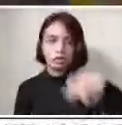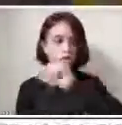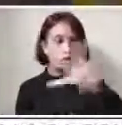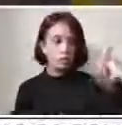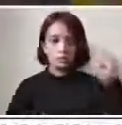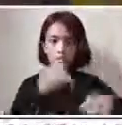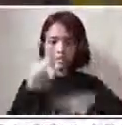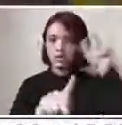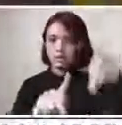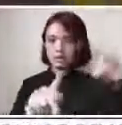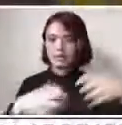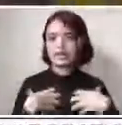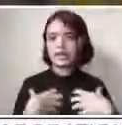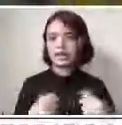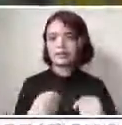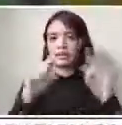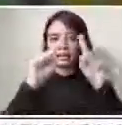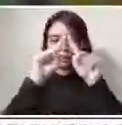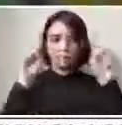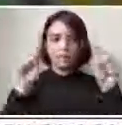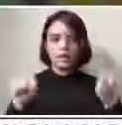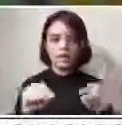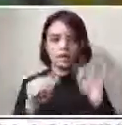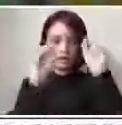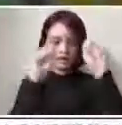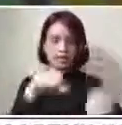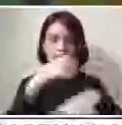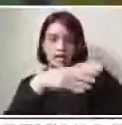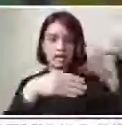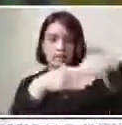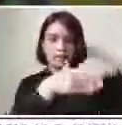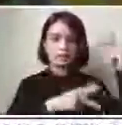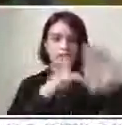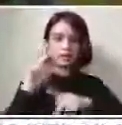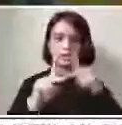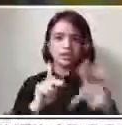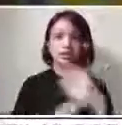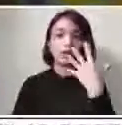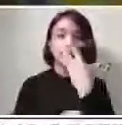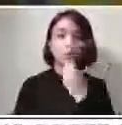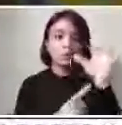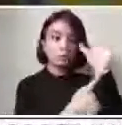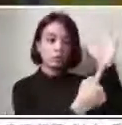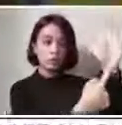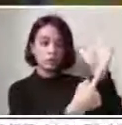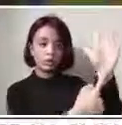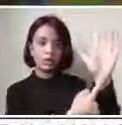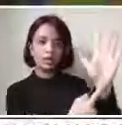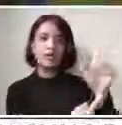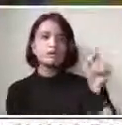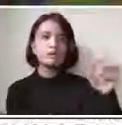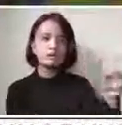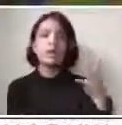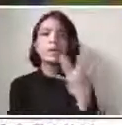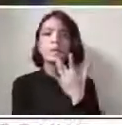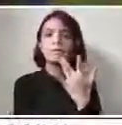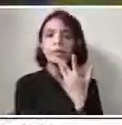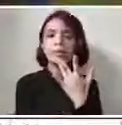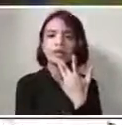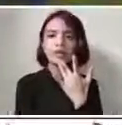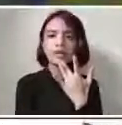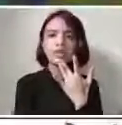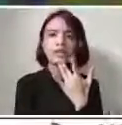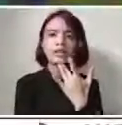satellite image ang kaulapang ito ay may patuloy na particular na dito sa may Batanes at Babuyan Islands. Ang binabantayan naman nating Tropical Storm Lupit